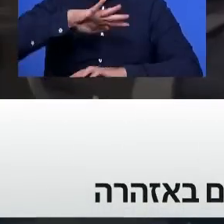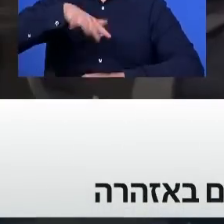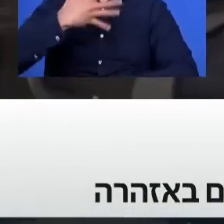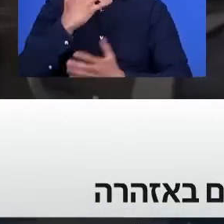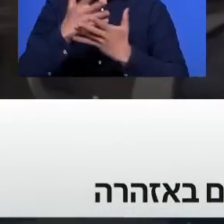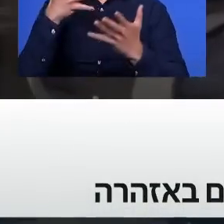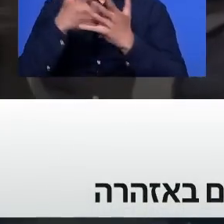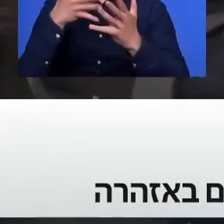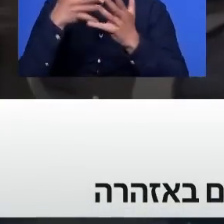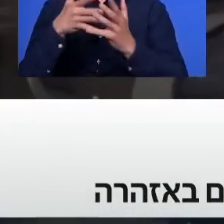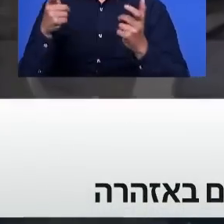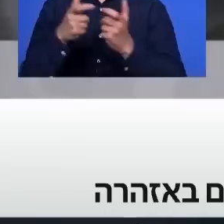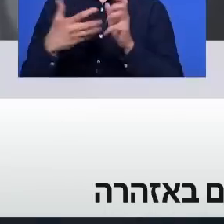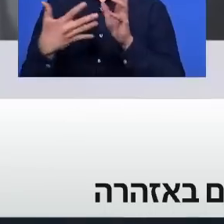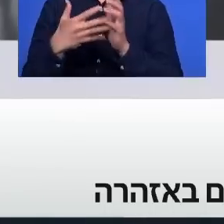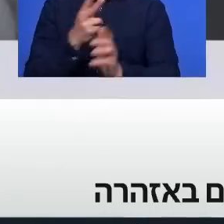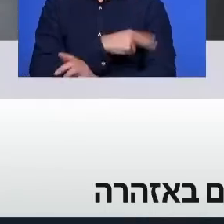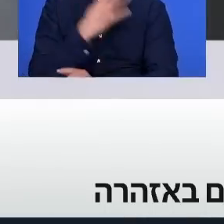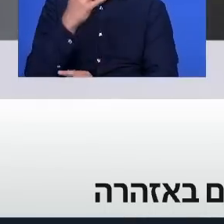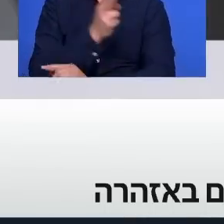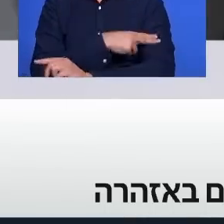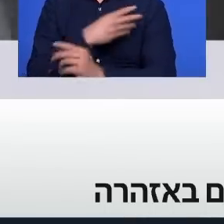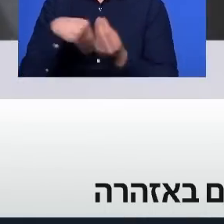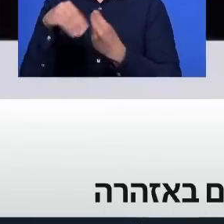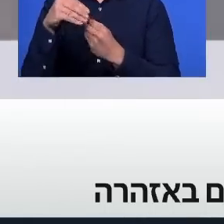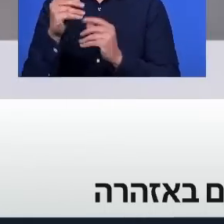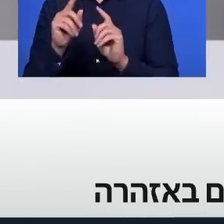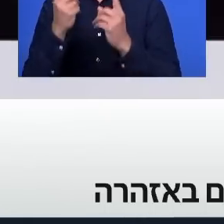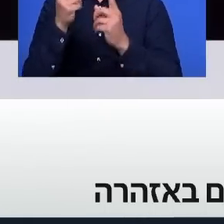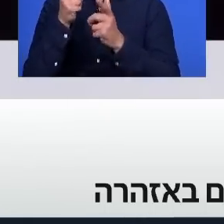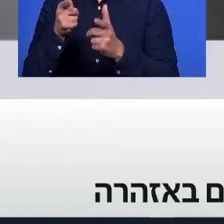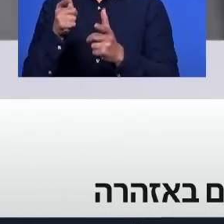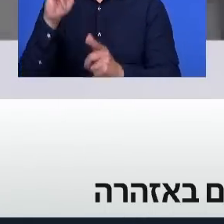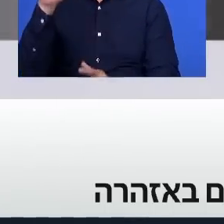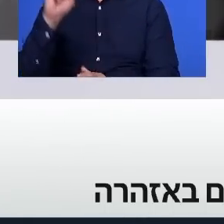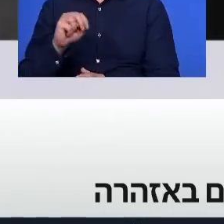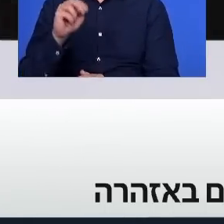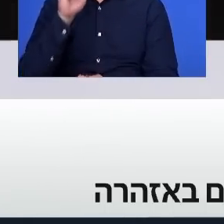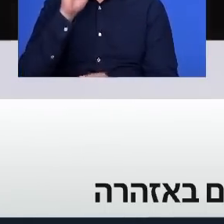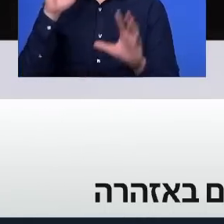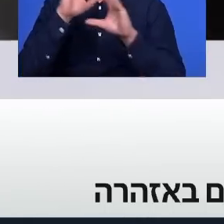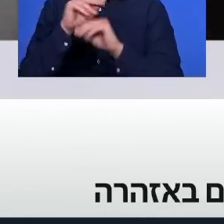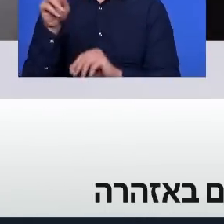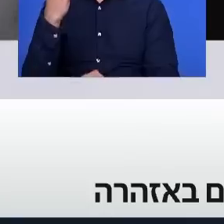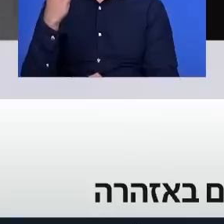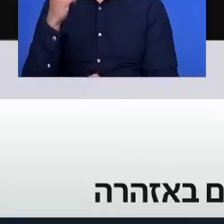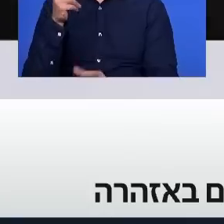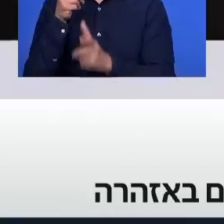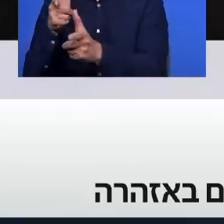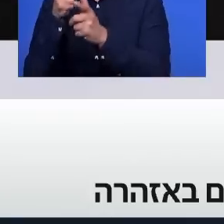נחקרו היום במח"ש ארבעת השוטרים שהיו מעורבים בתקרית הירי בחסן ביום שישי בלילה. שניים מהם, השניים שביצעו ירי